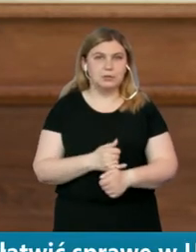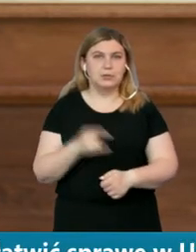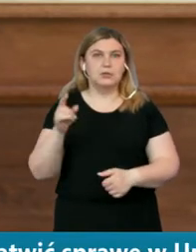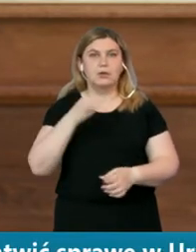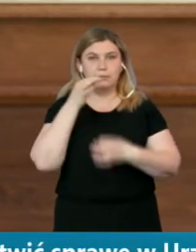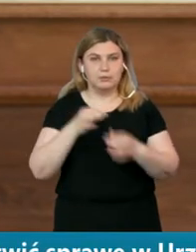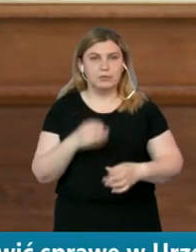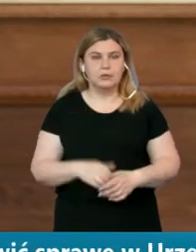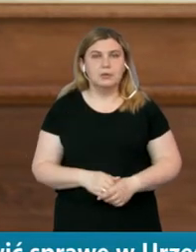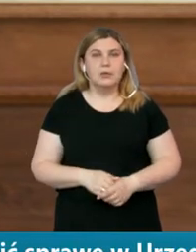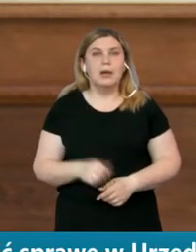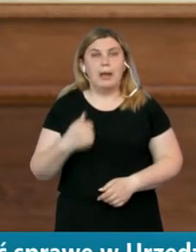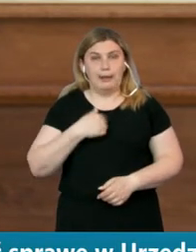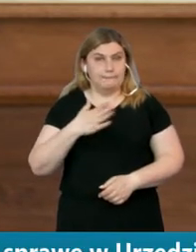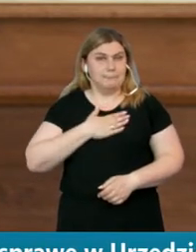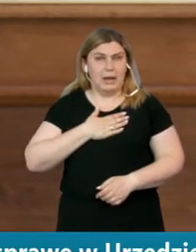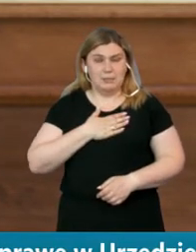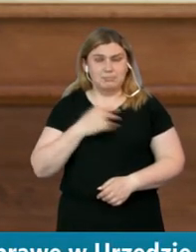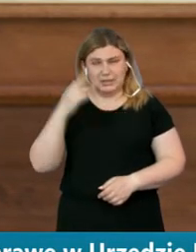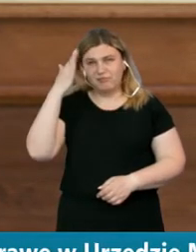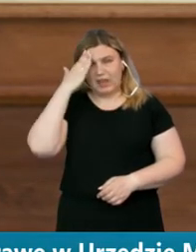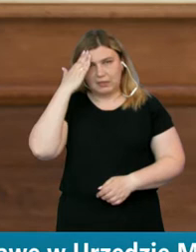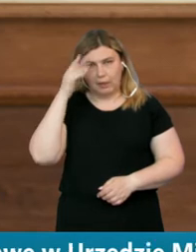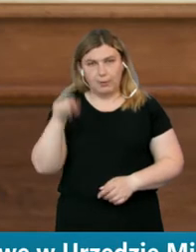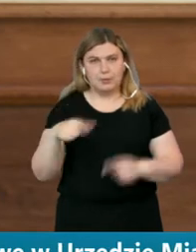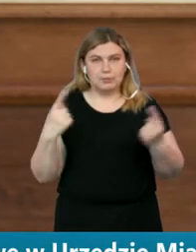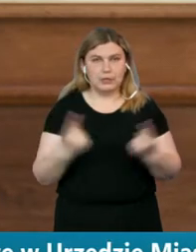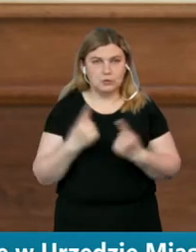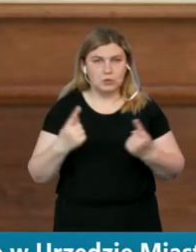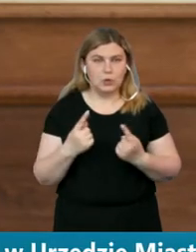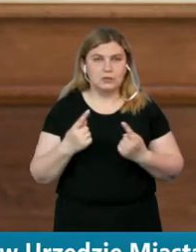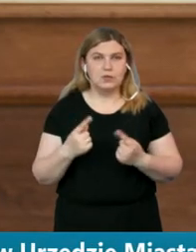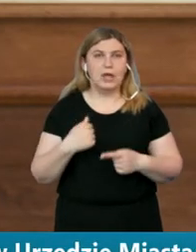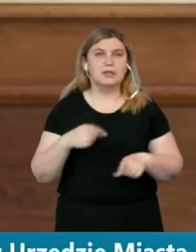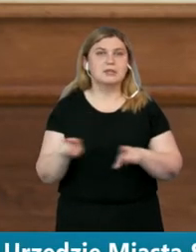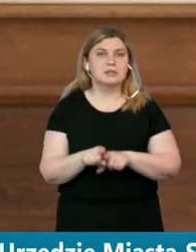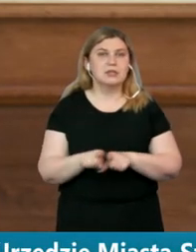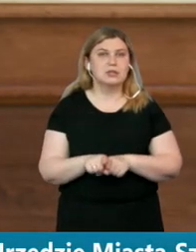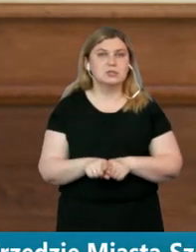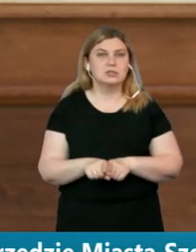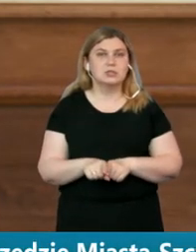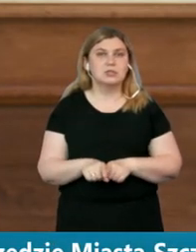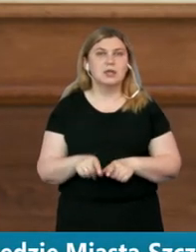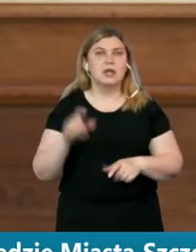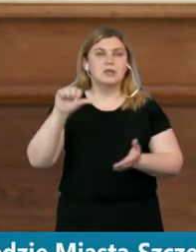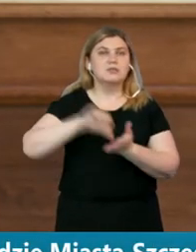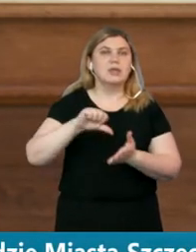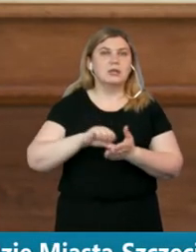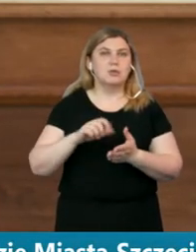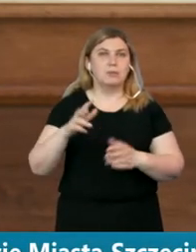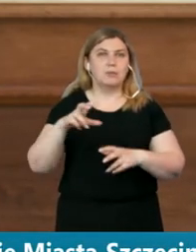Andrzeju, mam tego pełną świadomość tej sytuacji, również dysponuję tutaj w Centrum Zarządzania Ruchem